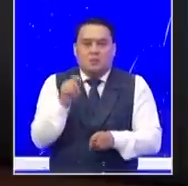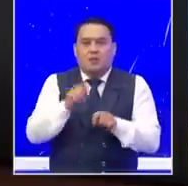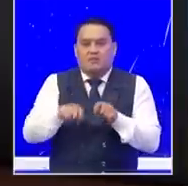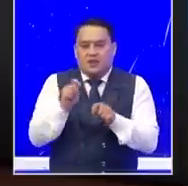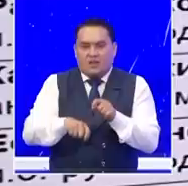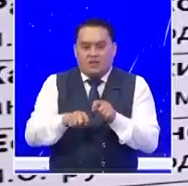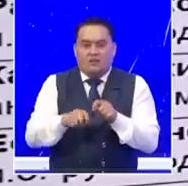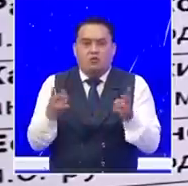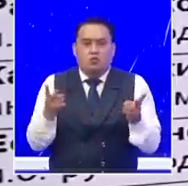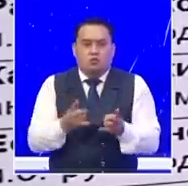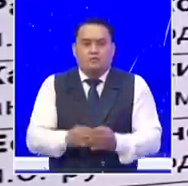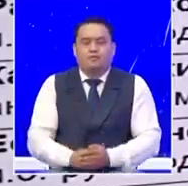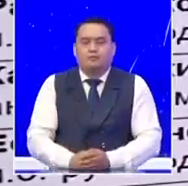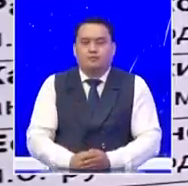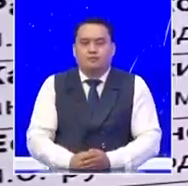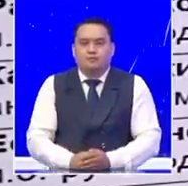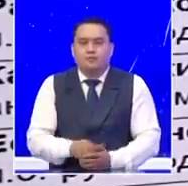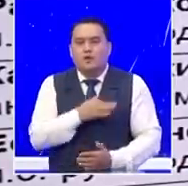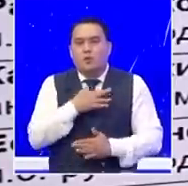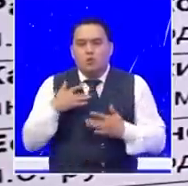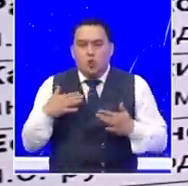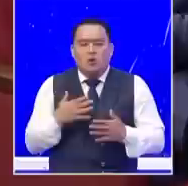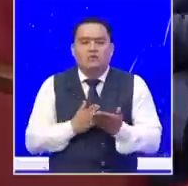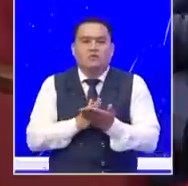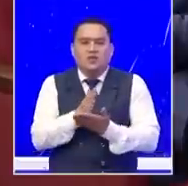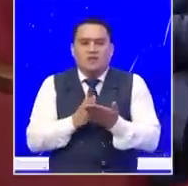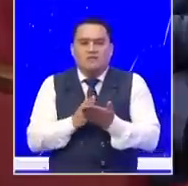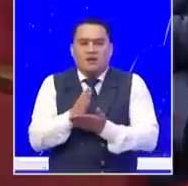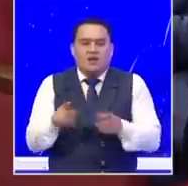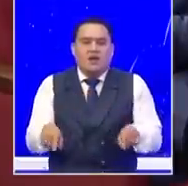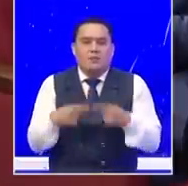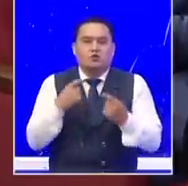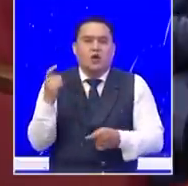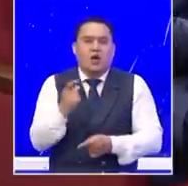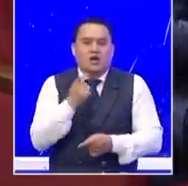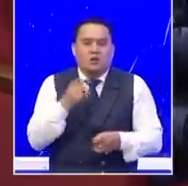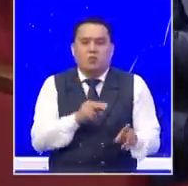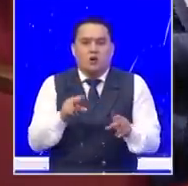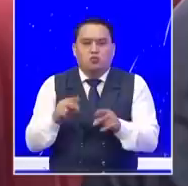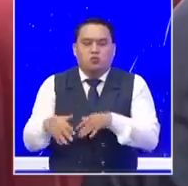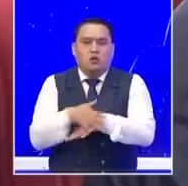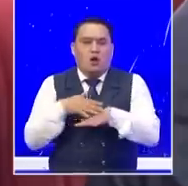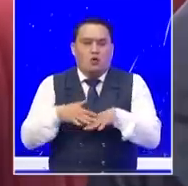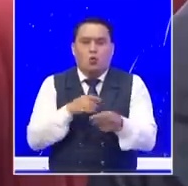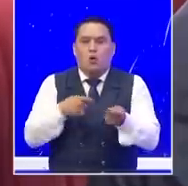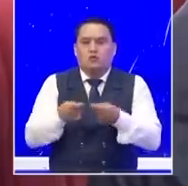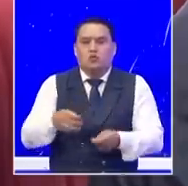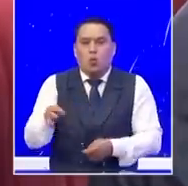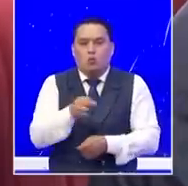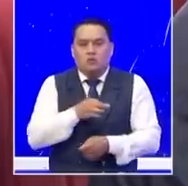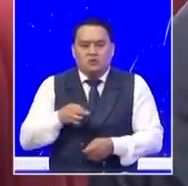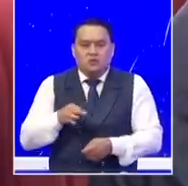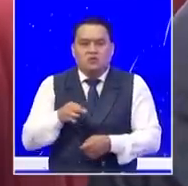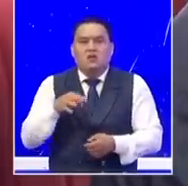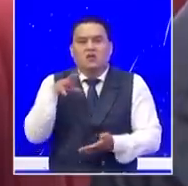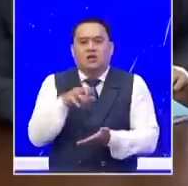проверять. Ударила пандемия по многим секторам. В качестве реабилитации экономики и благосостояния народа руководство области в рамках